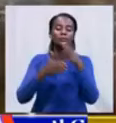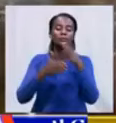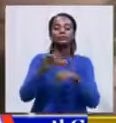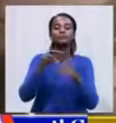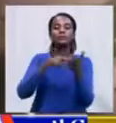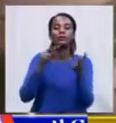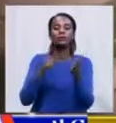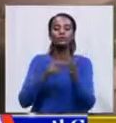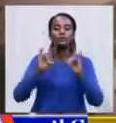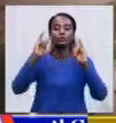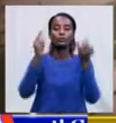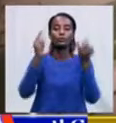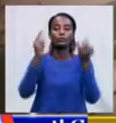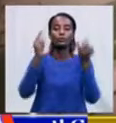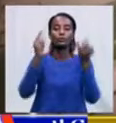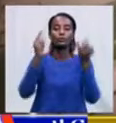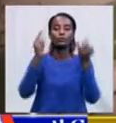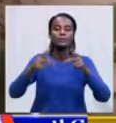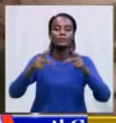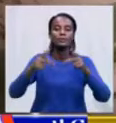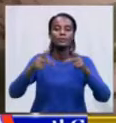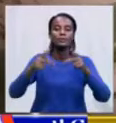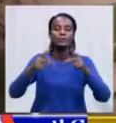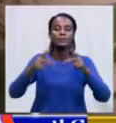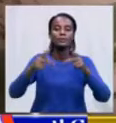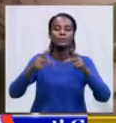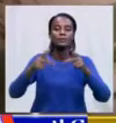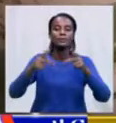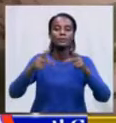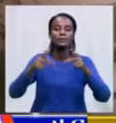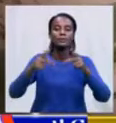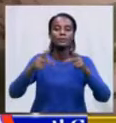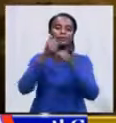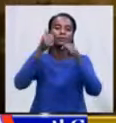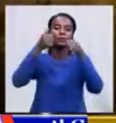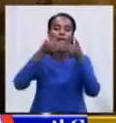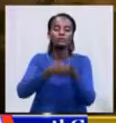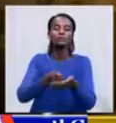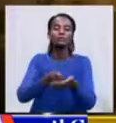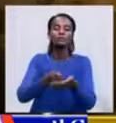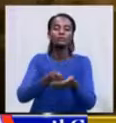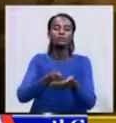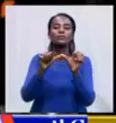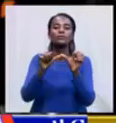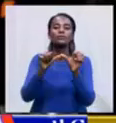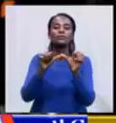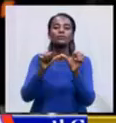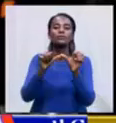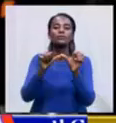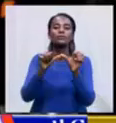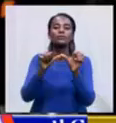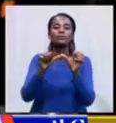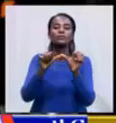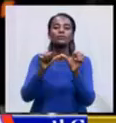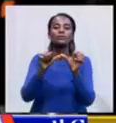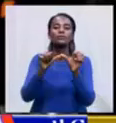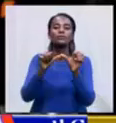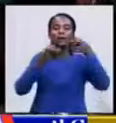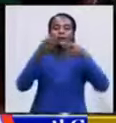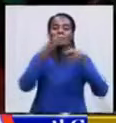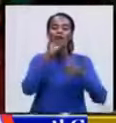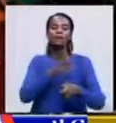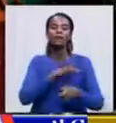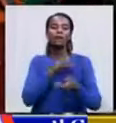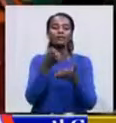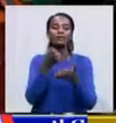መነሳሳት የዞኑ ማህበረሰብ የሚጋራው በመሆኑ ድጋፉን አጠናክሮ እንደሚቀጥል በጉራጌ ዞን ምክትል አስተዳዳሪና